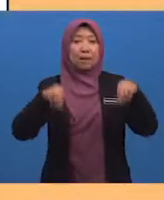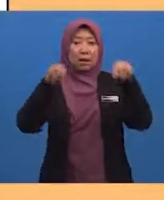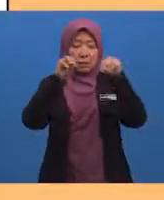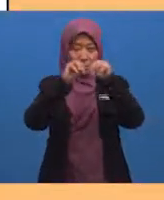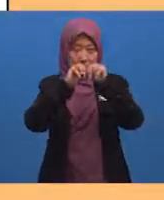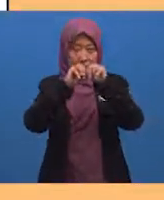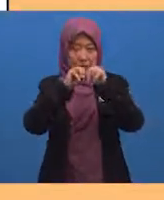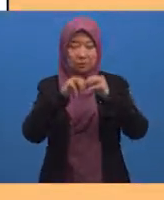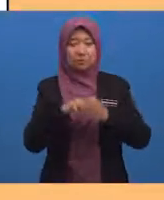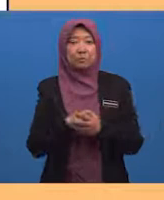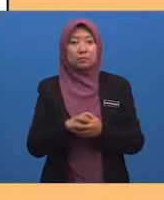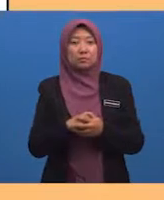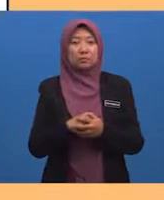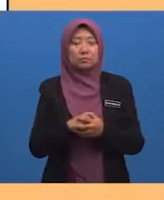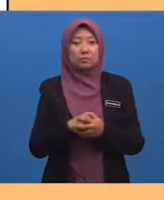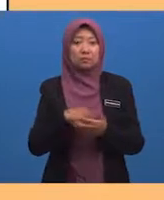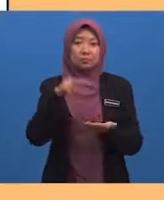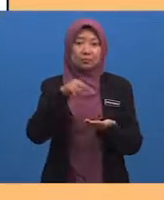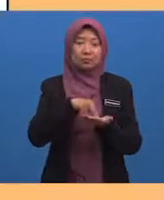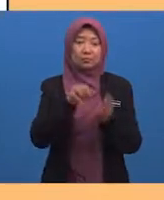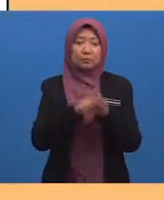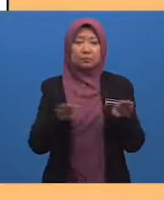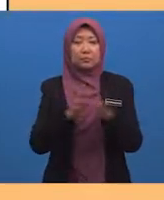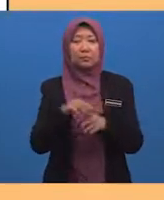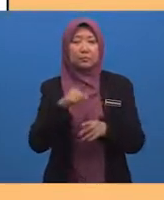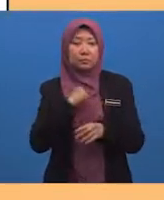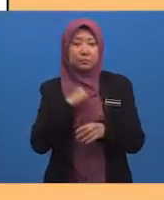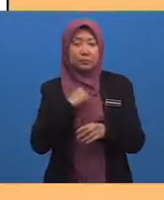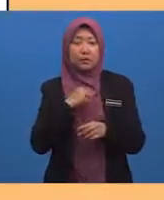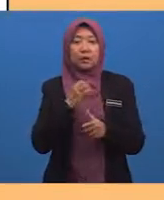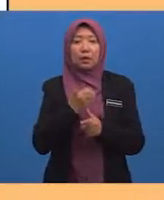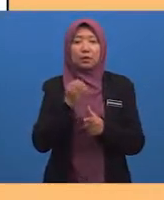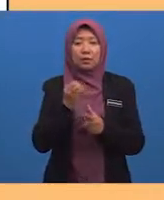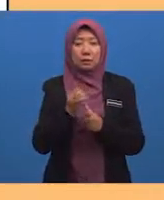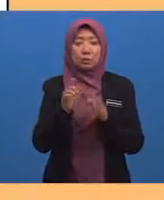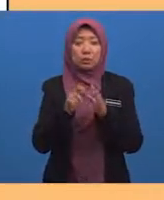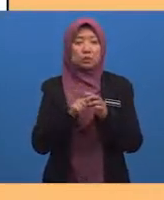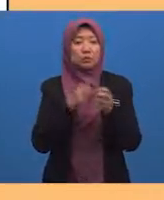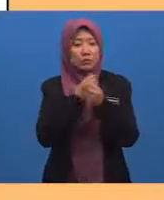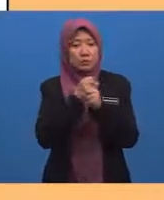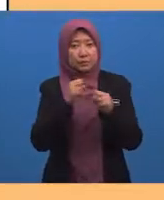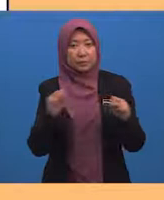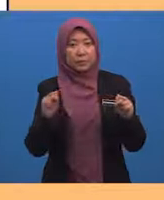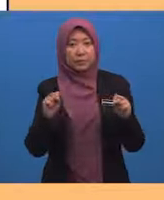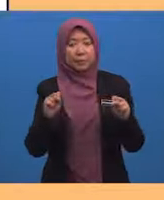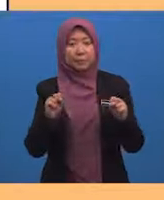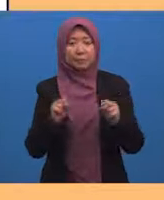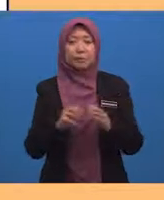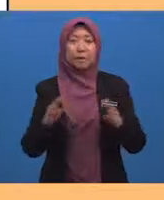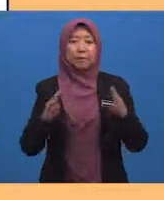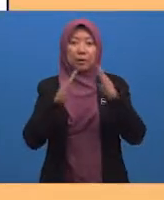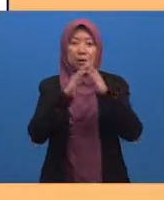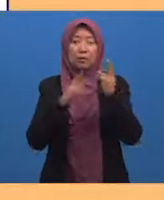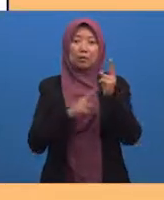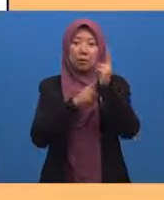ada berdiri sebagai bangunan sendiri atau tersedia balai utama yang dijadikan